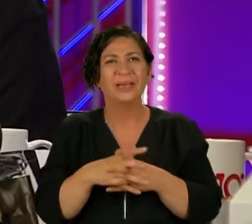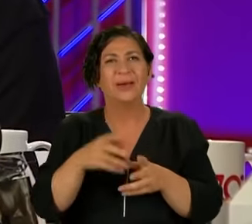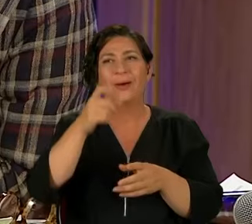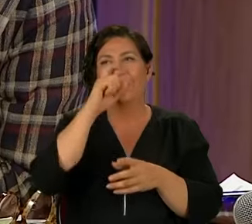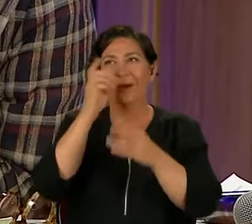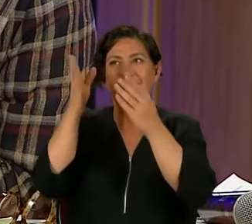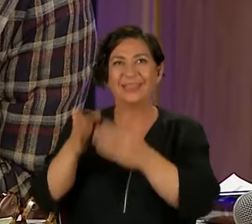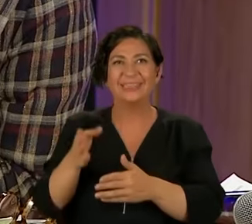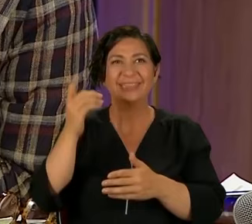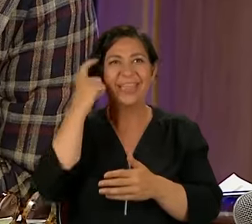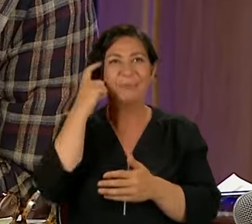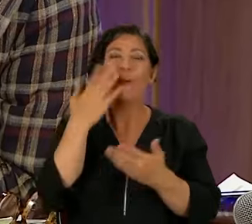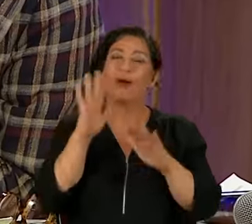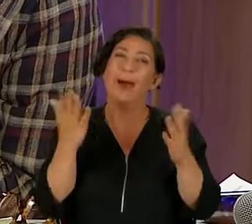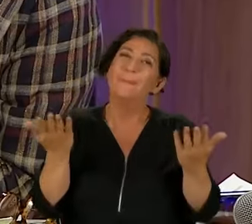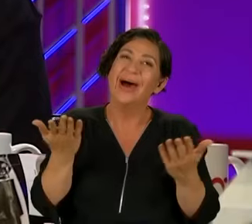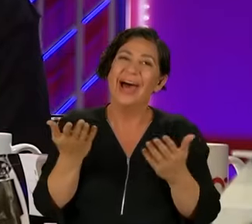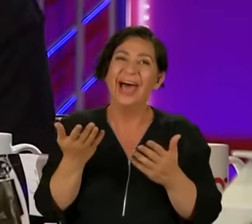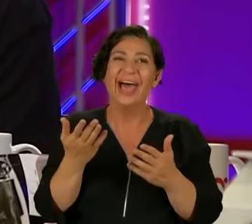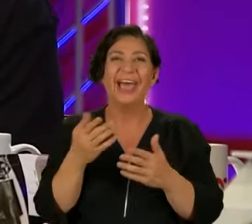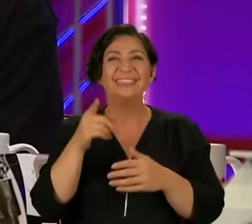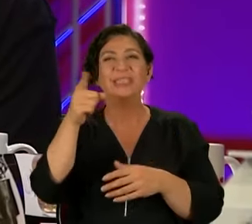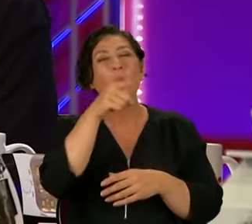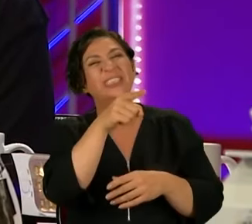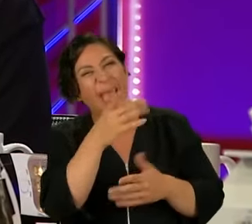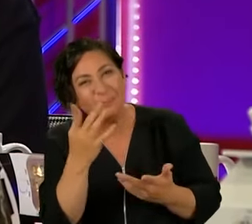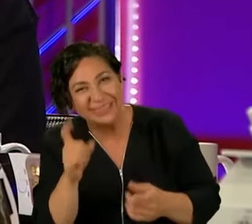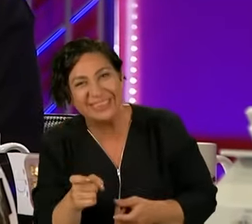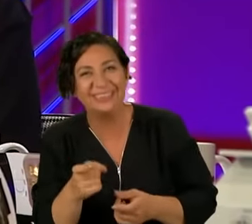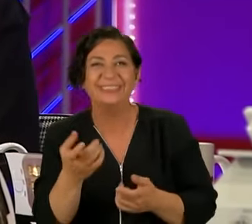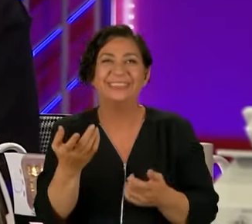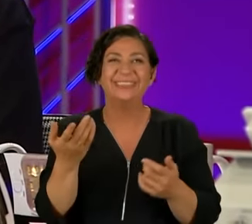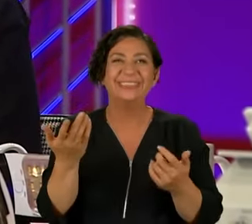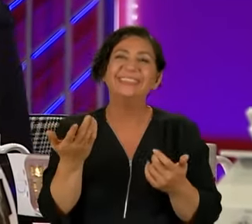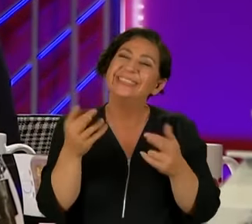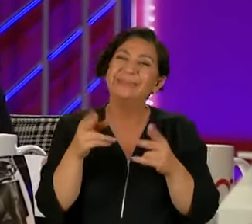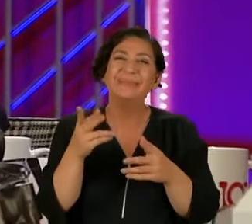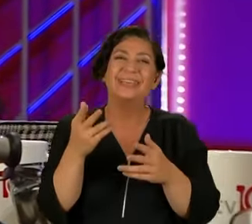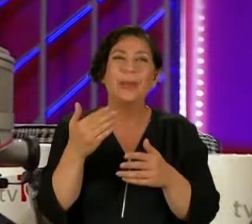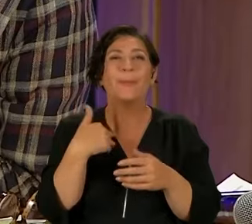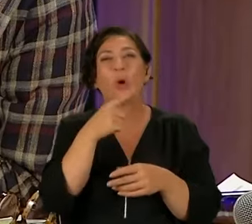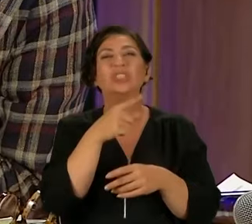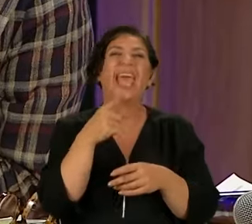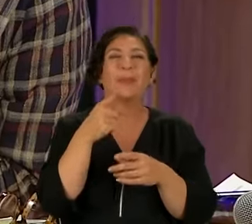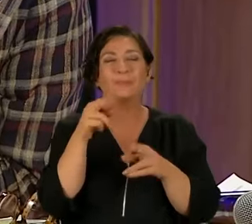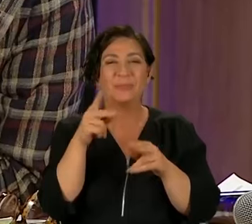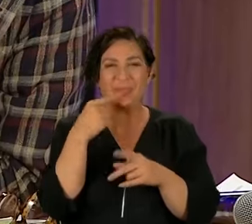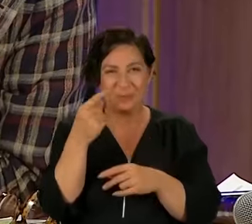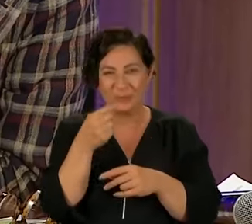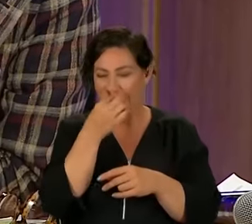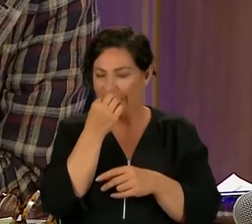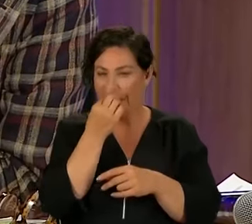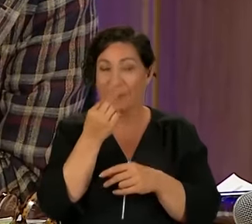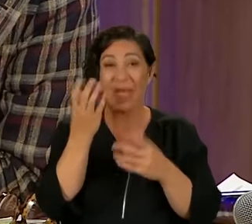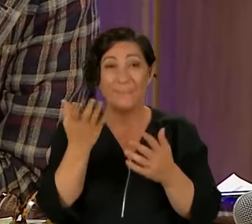Okan Bayülgen gibi bir tanıma yok tabii de. Sen o şey misin diye tanıyorlar falan. Şey misin? Ben o şeyim diyorsun. Peki.